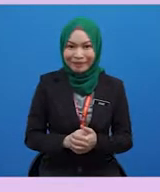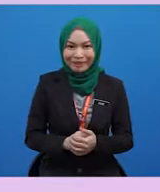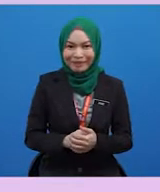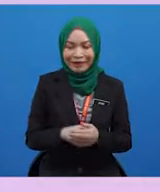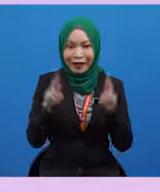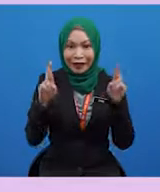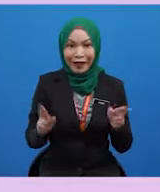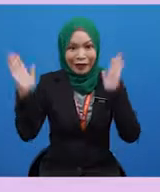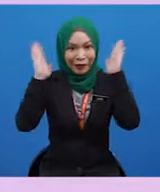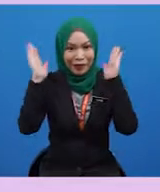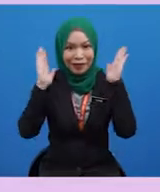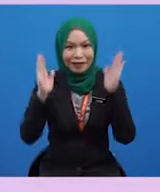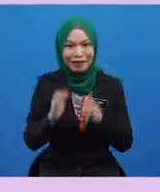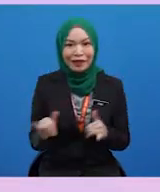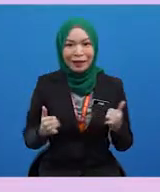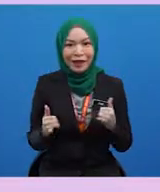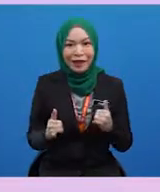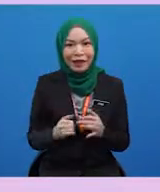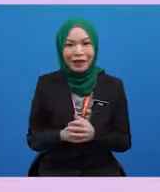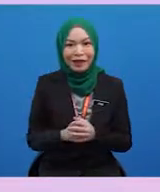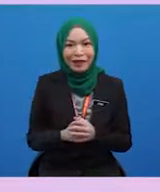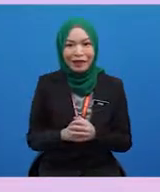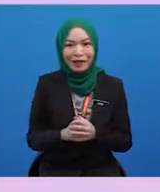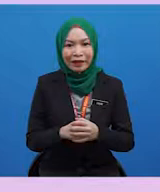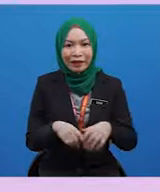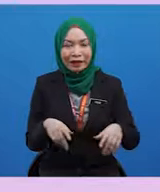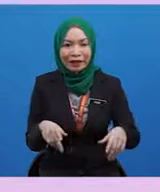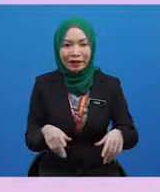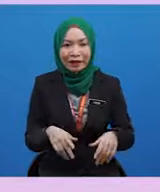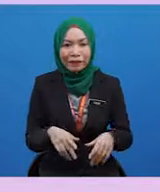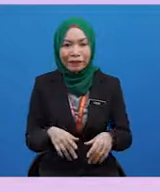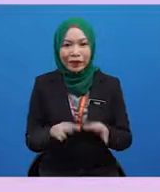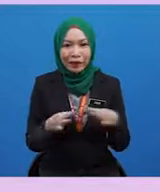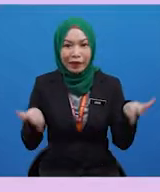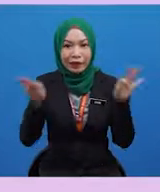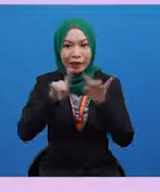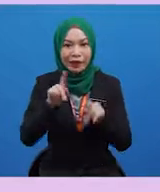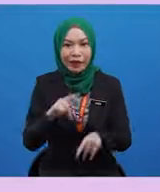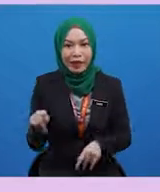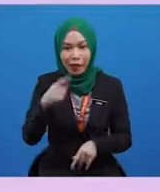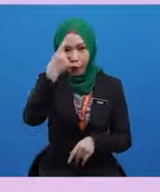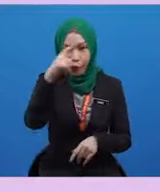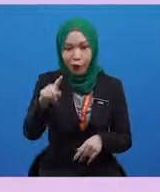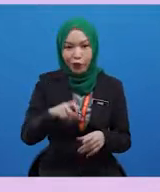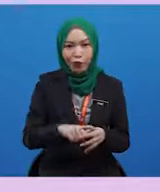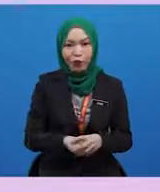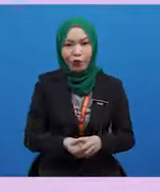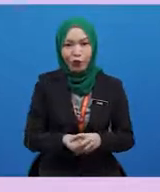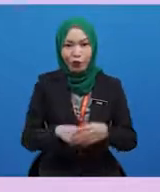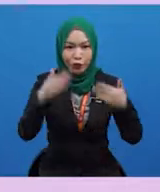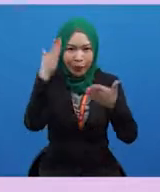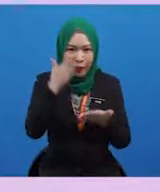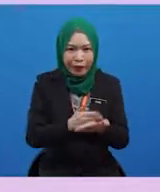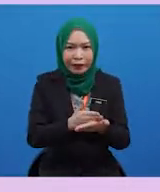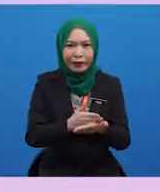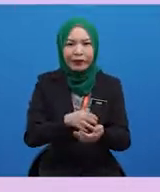Rakyat Malaysia memainkan peranan penting dalam membantu negara memutuskan rantaian COVID-19 di